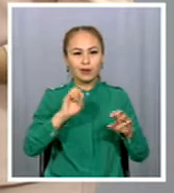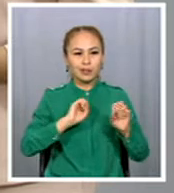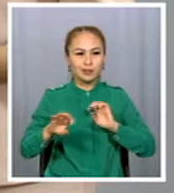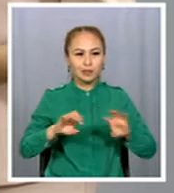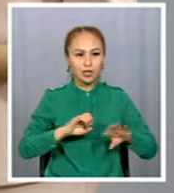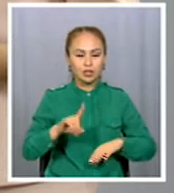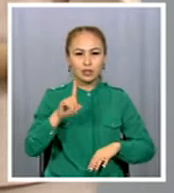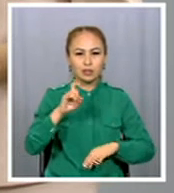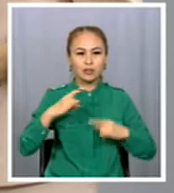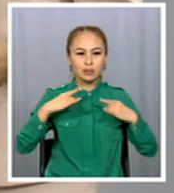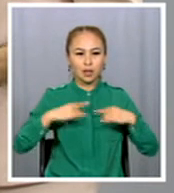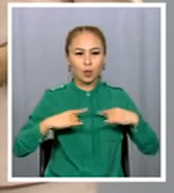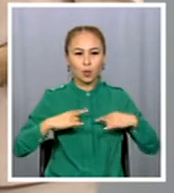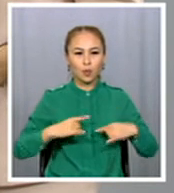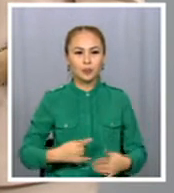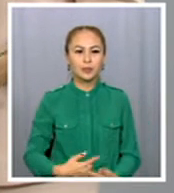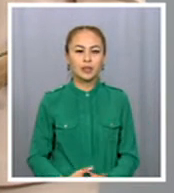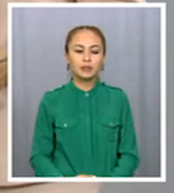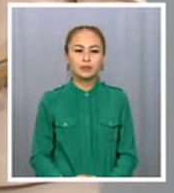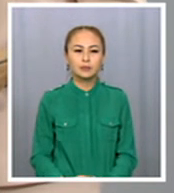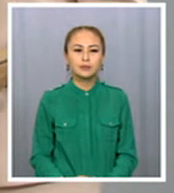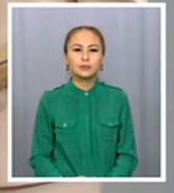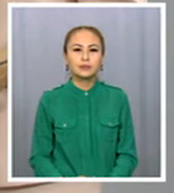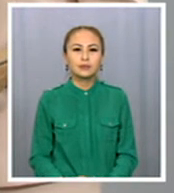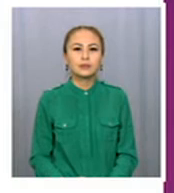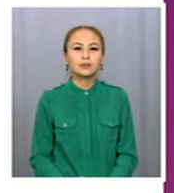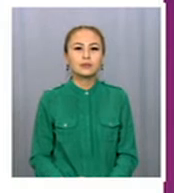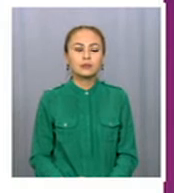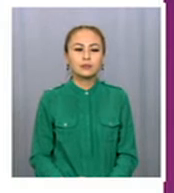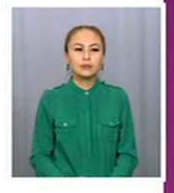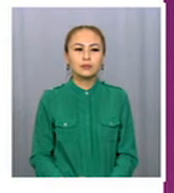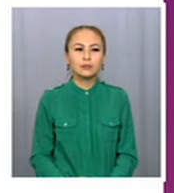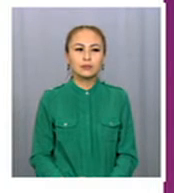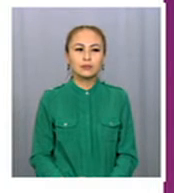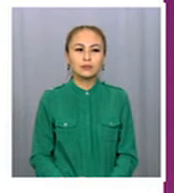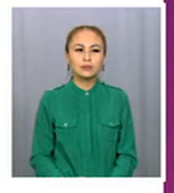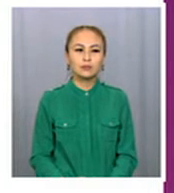за столом. Будьте внимательны.